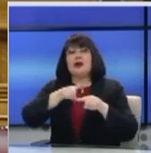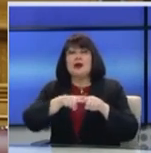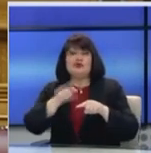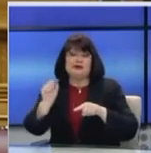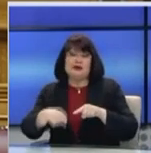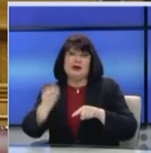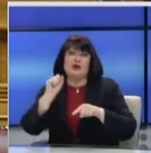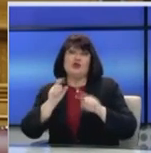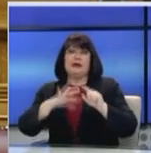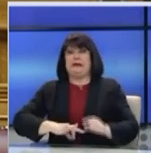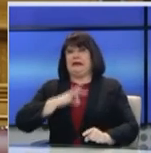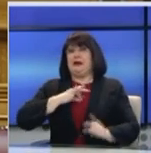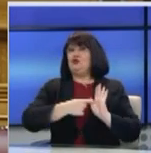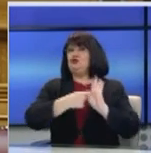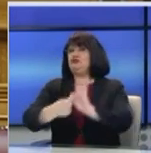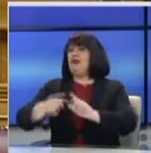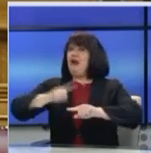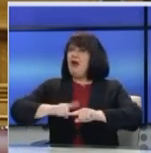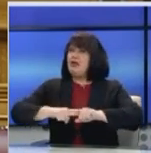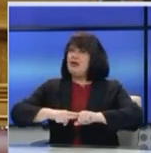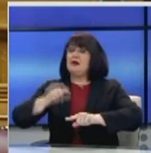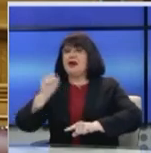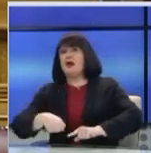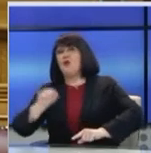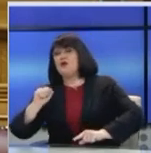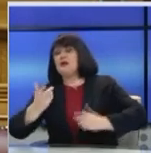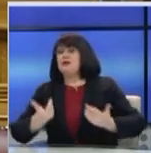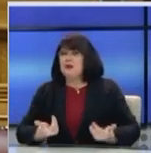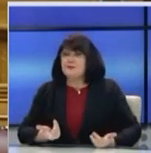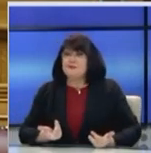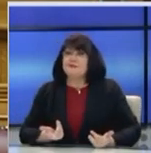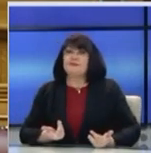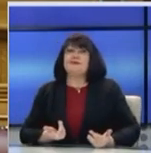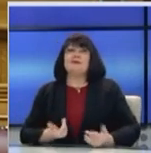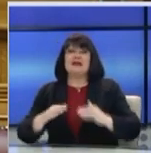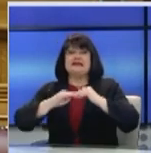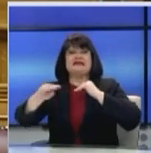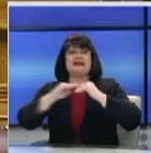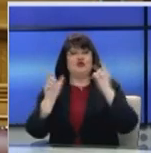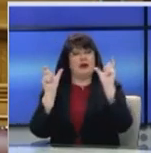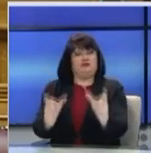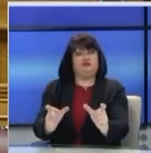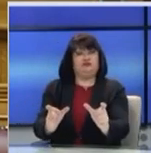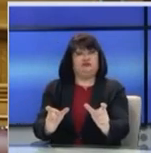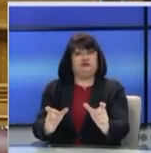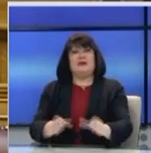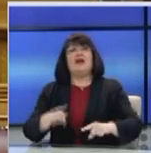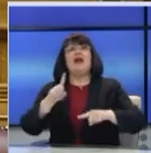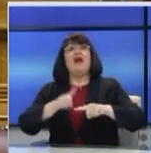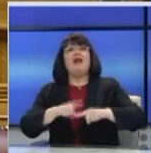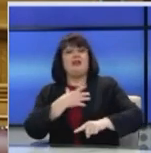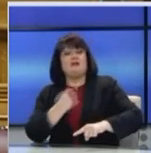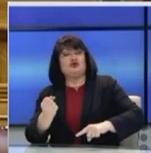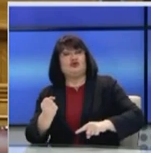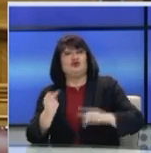ενισχύθηκε συνολικά το κύρος της χώρας, εάν φυλάχθηκαν τα ελληνικά σύνορα, αν η Ελλάδα ήταν ένας